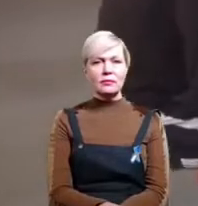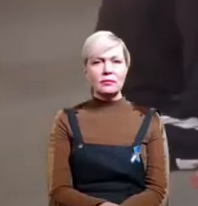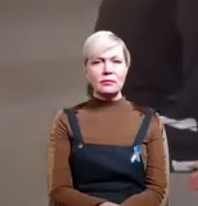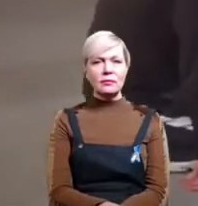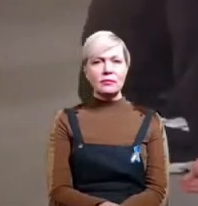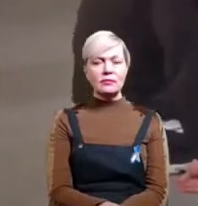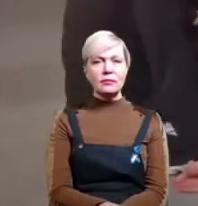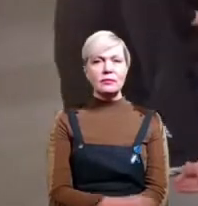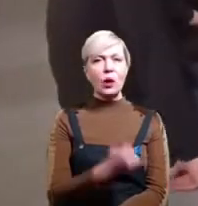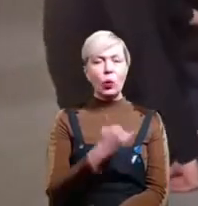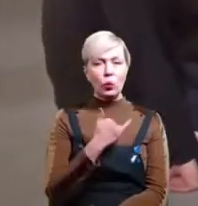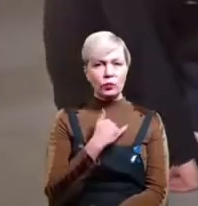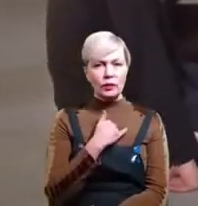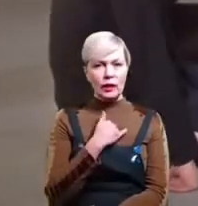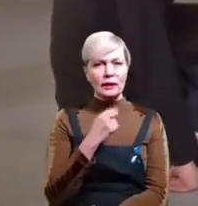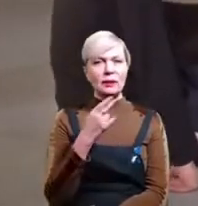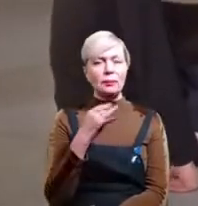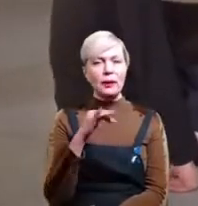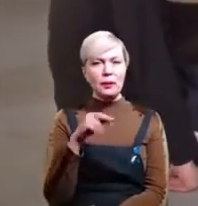Первые,